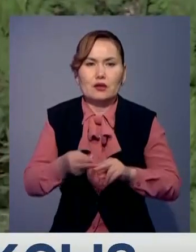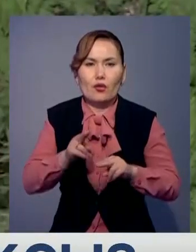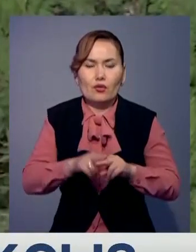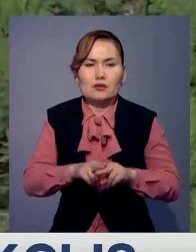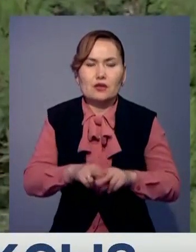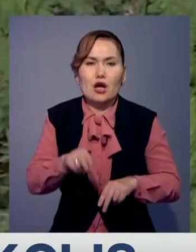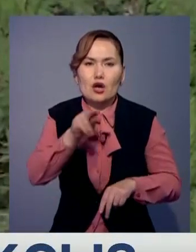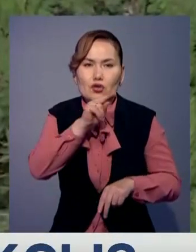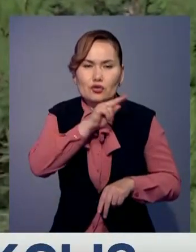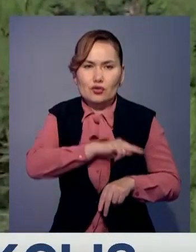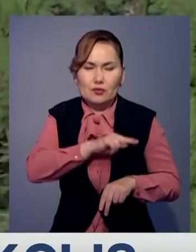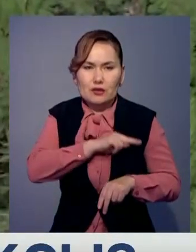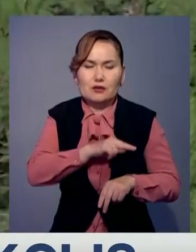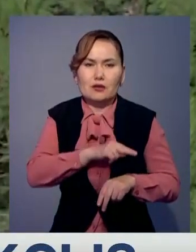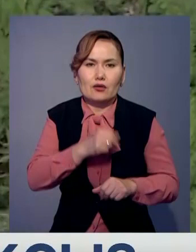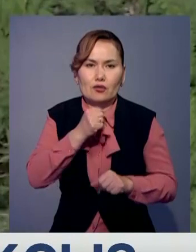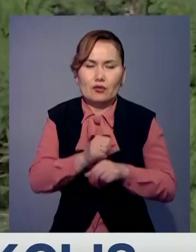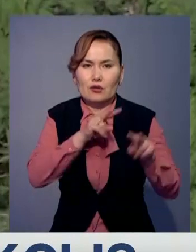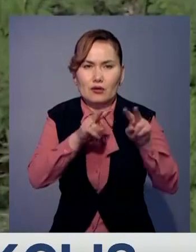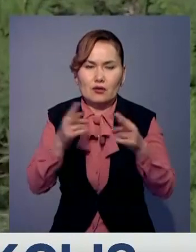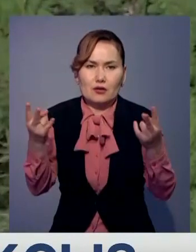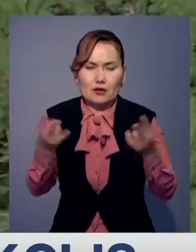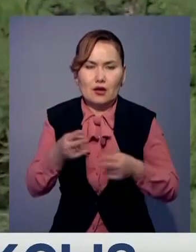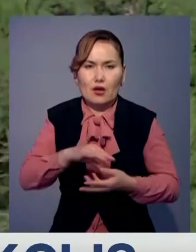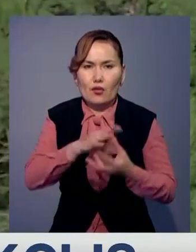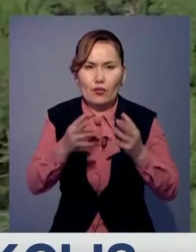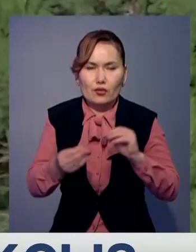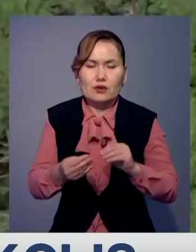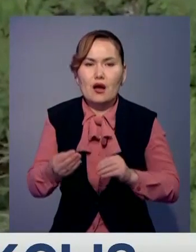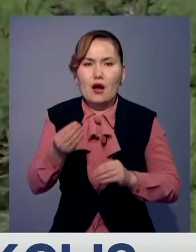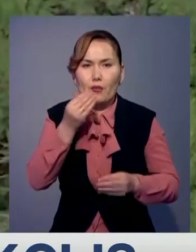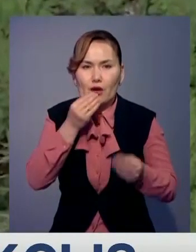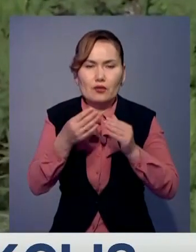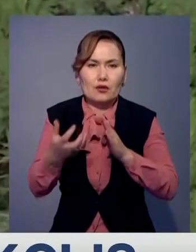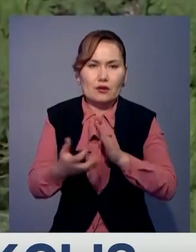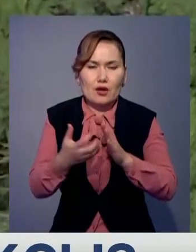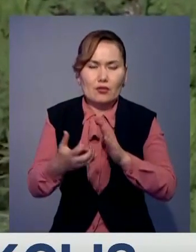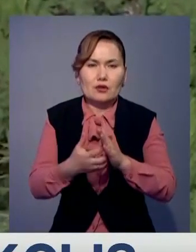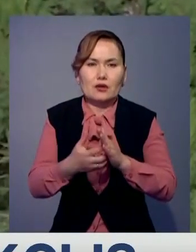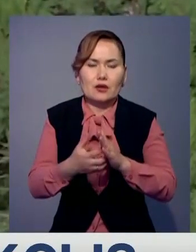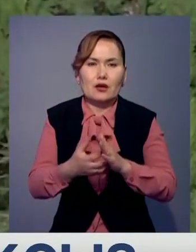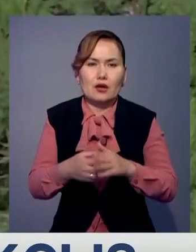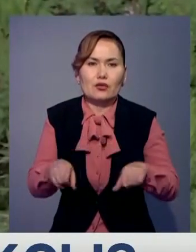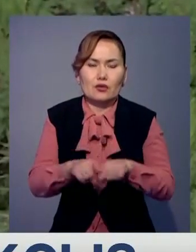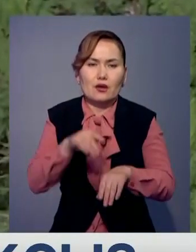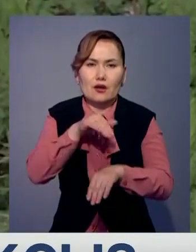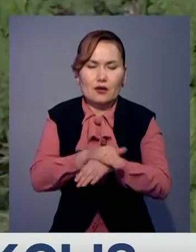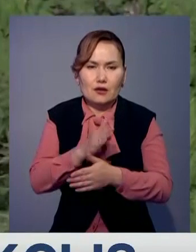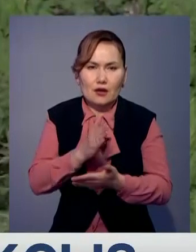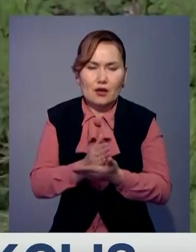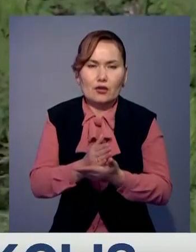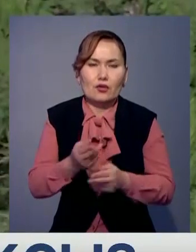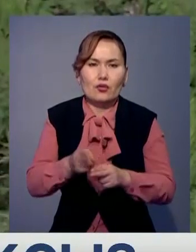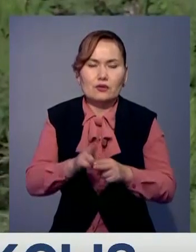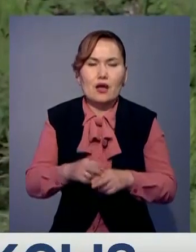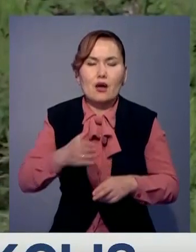көлемі біздегі мынау бір малдың тапшылығына әкеледі деген негіз жоқ. Бұл тек қана біздің қазір өзіндік құны, мал,